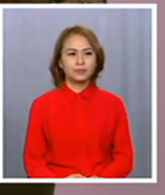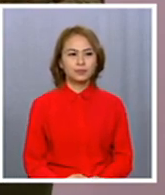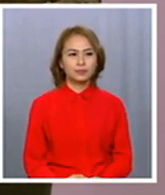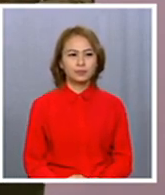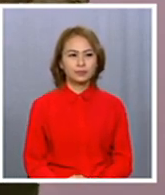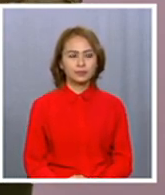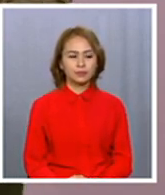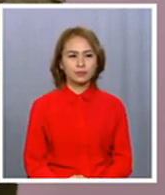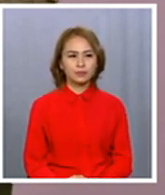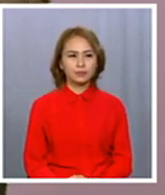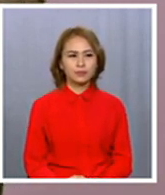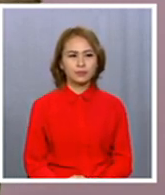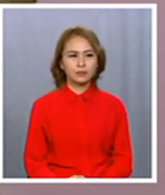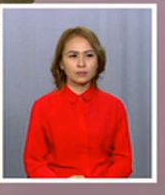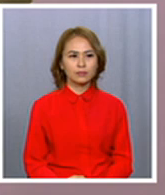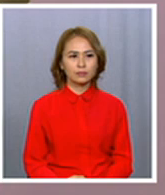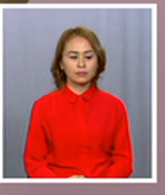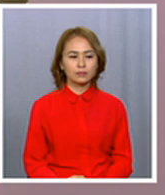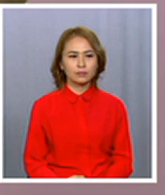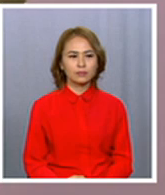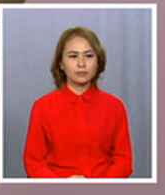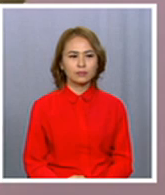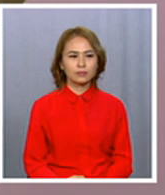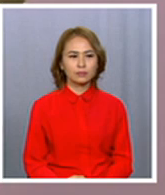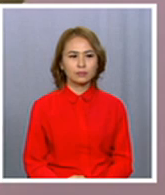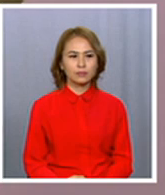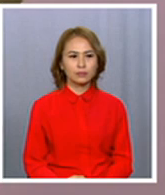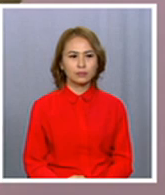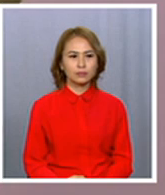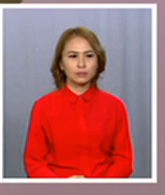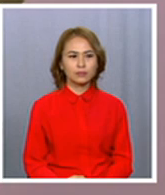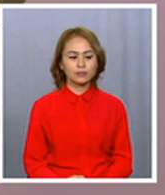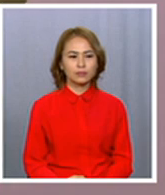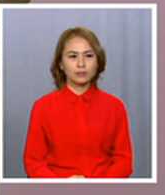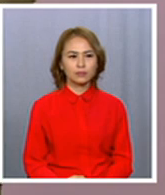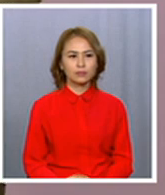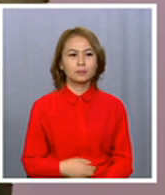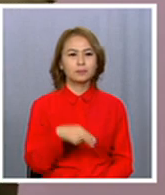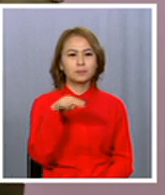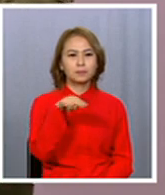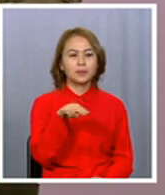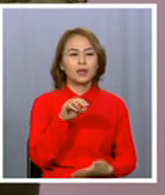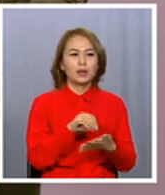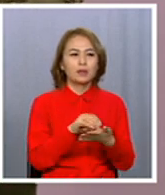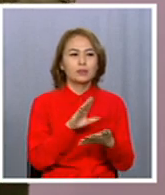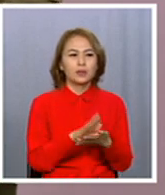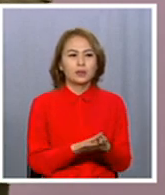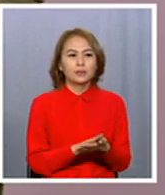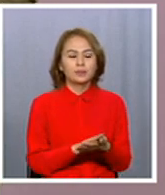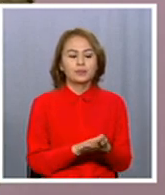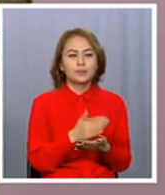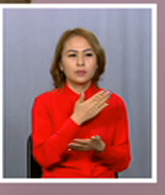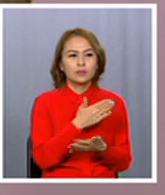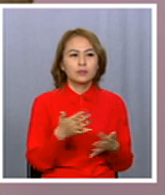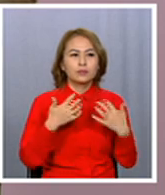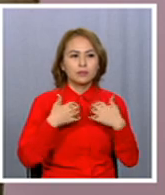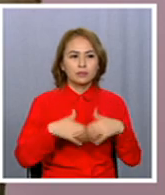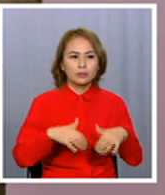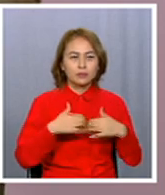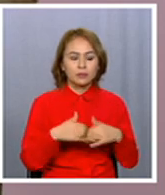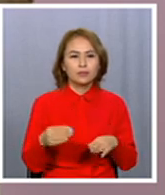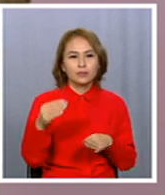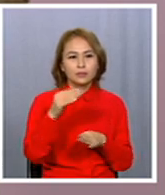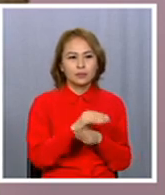болды. Келесі өрнекте айнымалы Пи әрпі. Осы сандарды